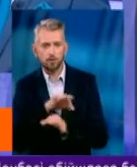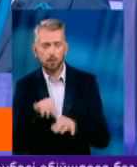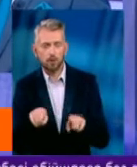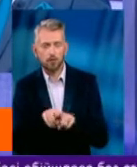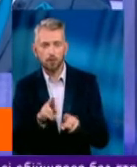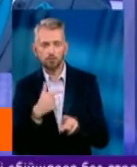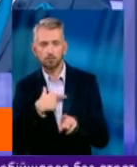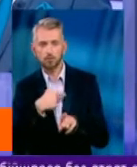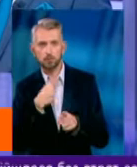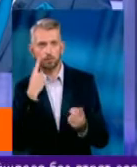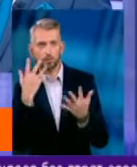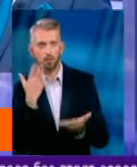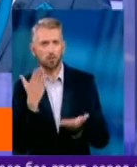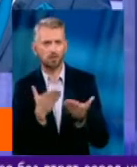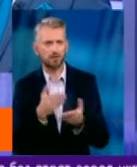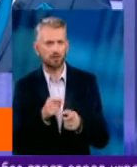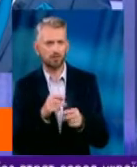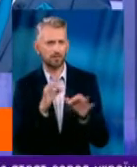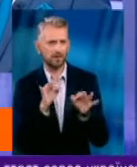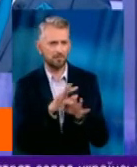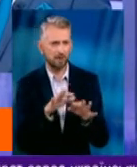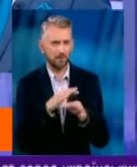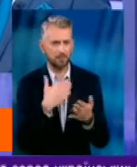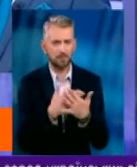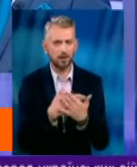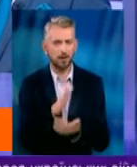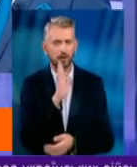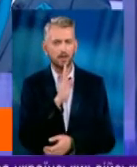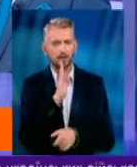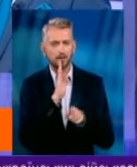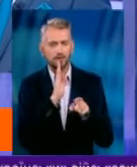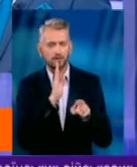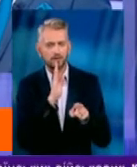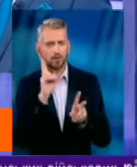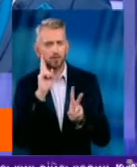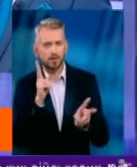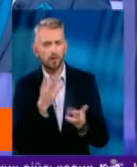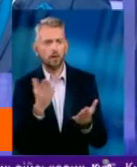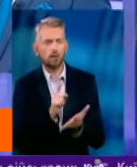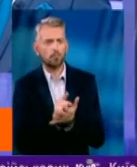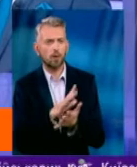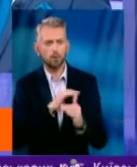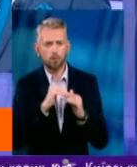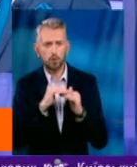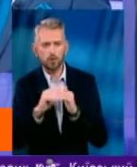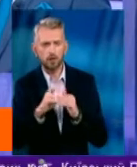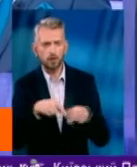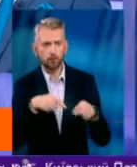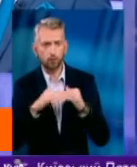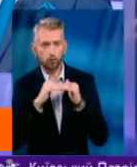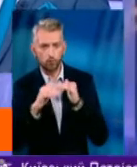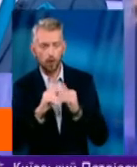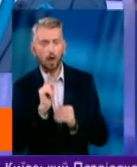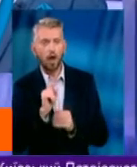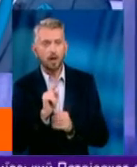собі бачили. Можливо, це не зовсім далий приклад, тому що, ну, дівчата там не знають, яке має бути там покриття на футбольному полі. Але разом з